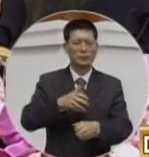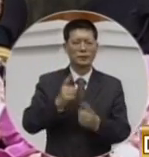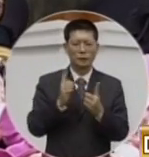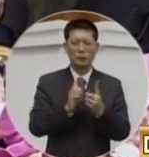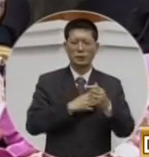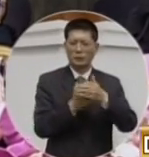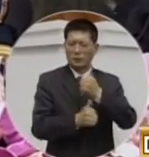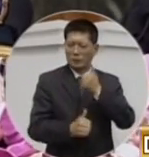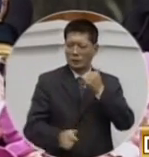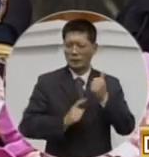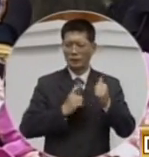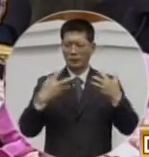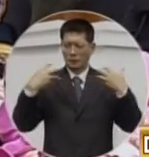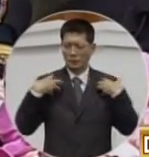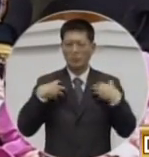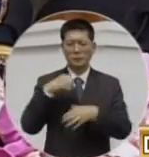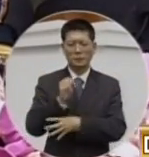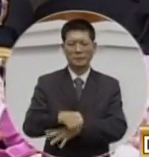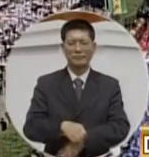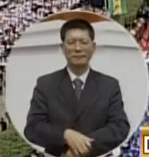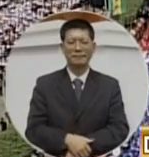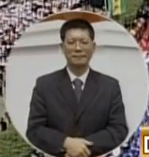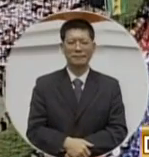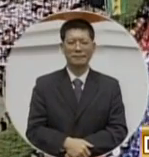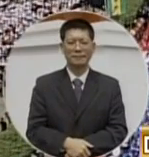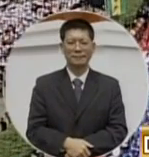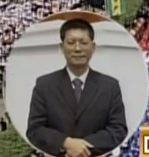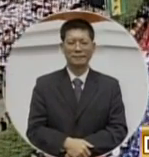后代子孙的承诺。